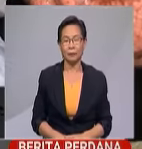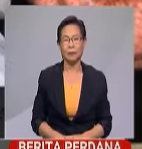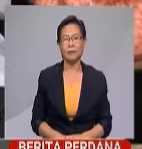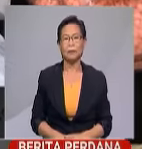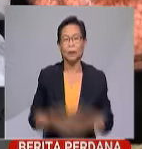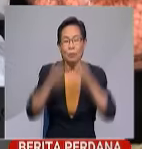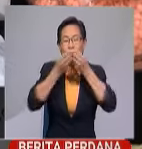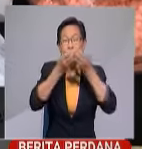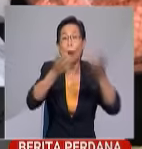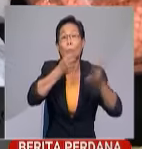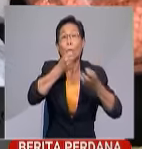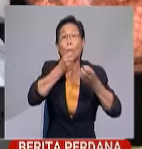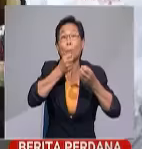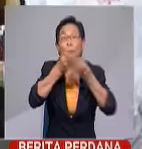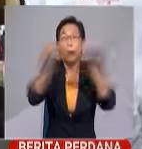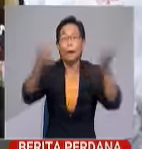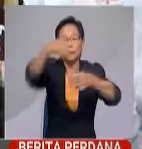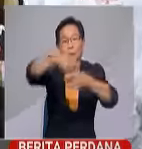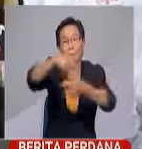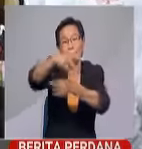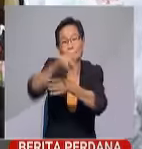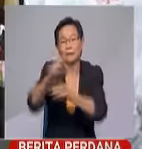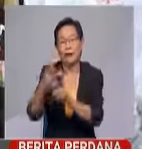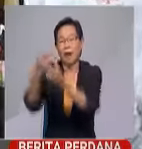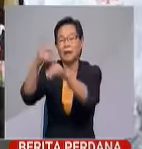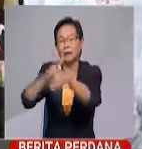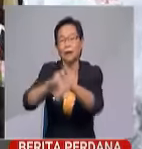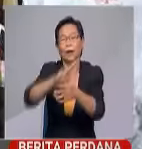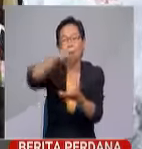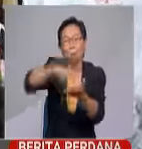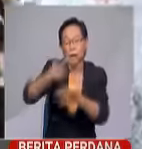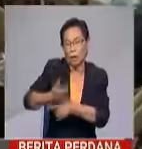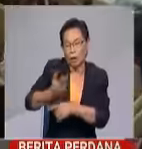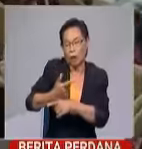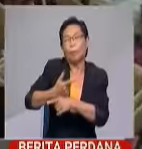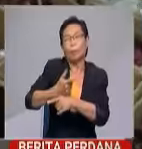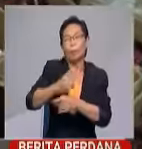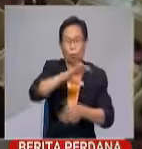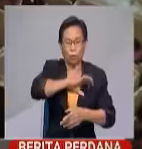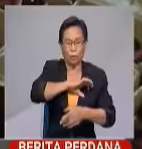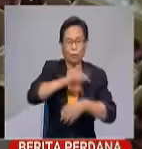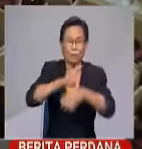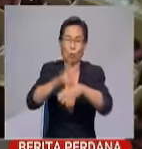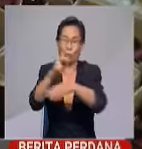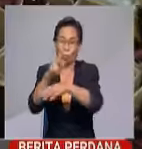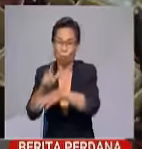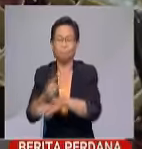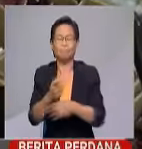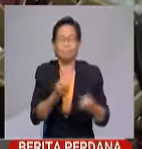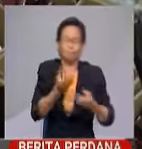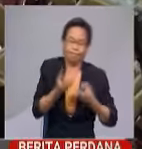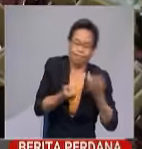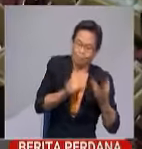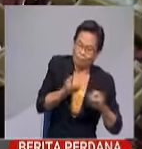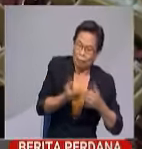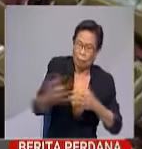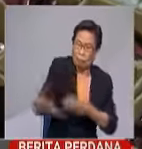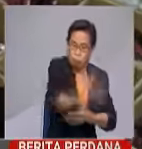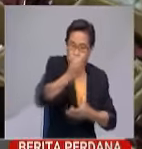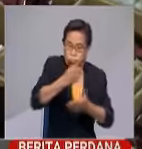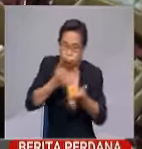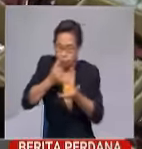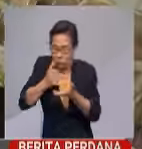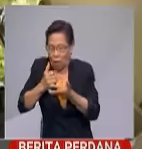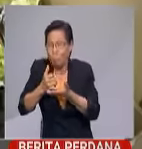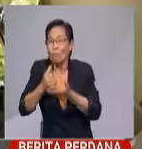Beliau mengumumkan perkara itu dalam sidang media khas di Pusat Latihan Polis Pulapol Ibu Negara. Jelasnya lagi, hasil rampasan dadah